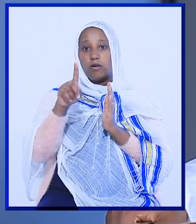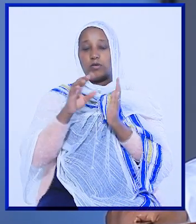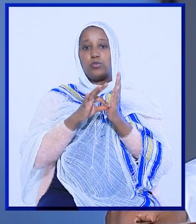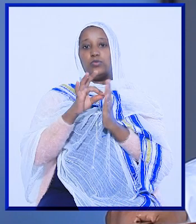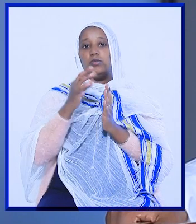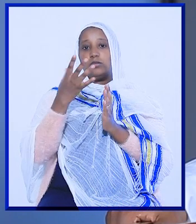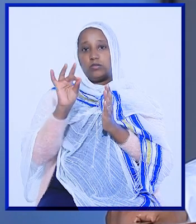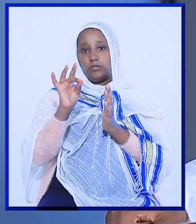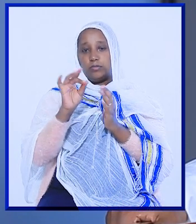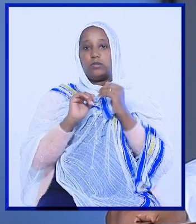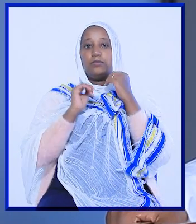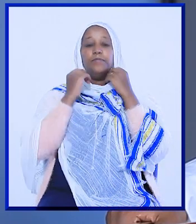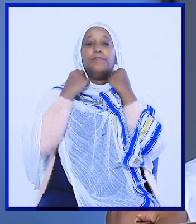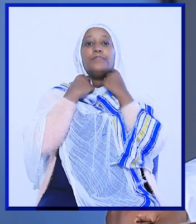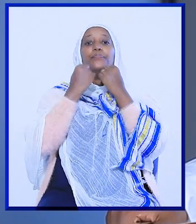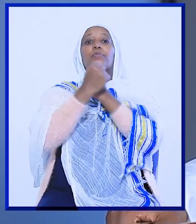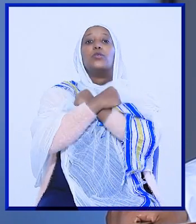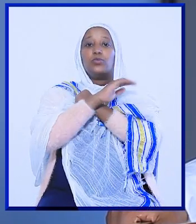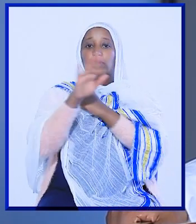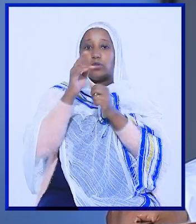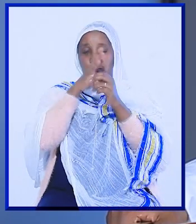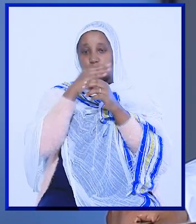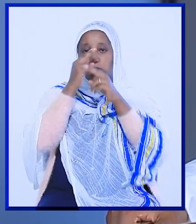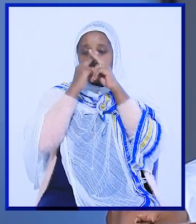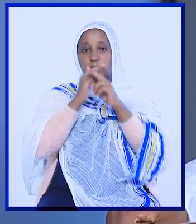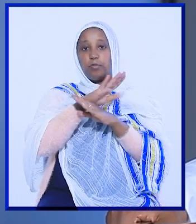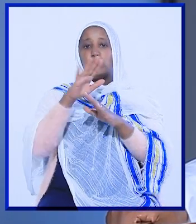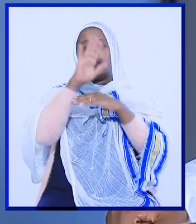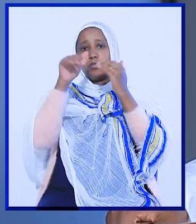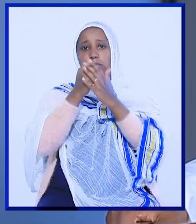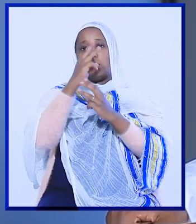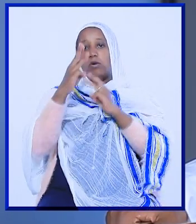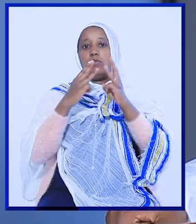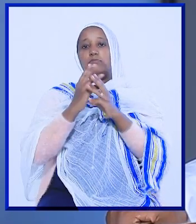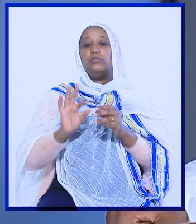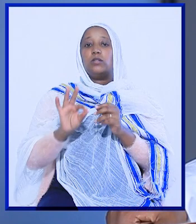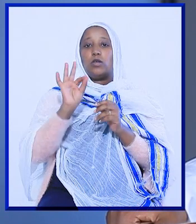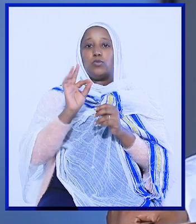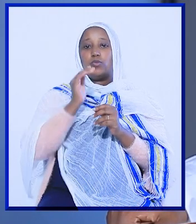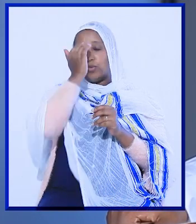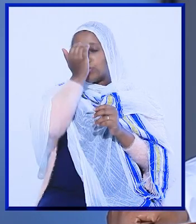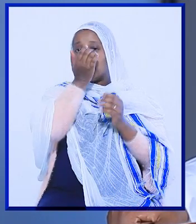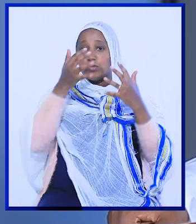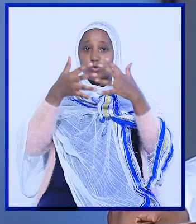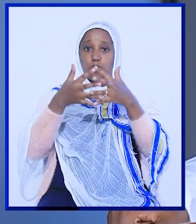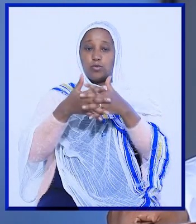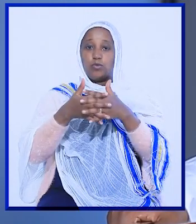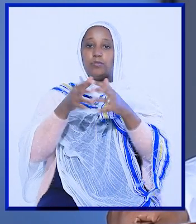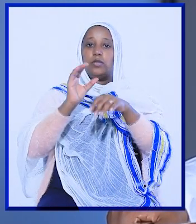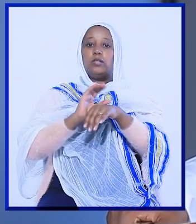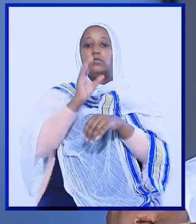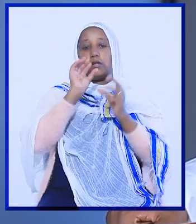ምዕራፍ 21 ቁጥር 18 የተወደዳችሁና የተከበራችሁ በመላው ዓለም የምትገኙ የኦርቶዶክሳዊ